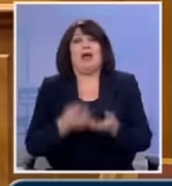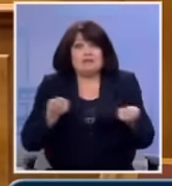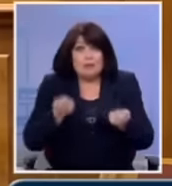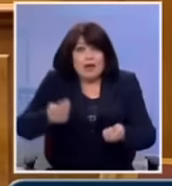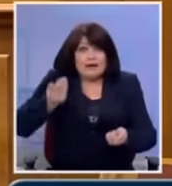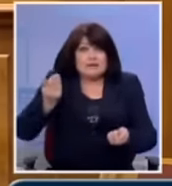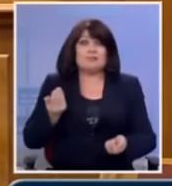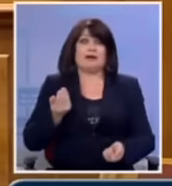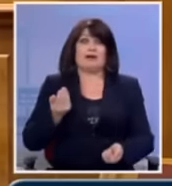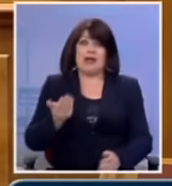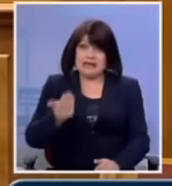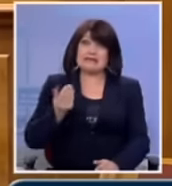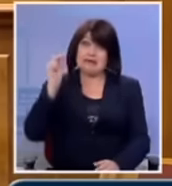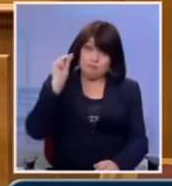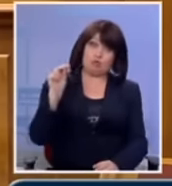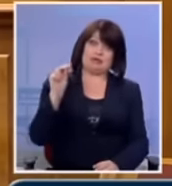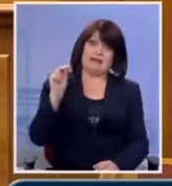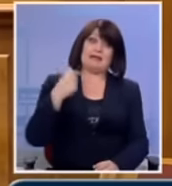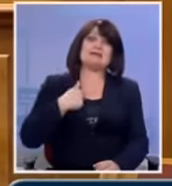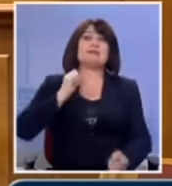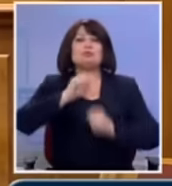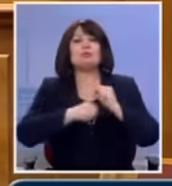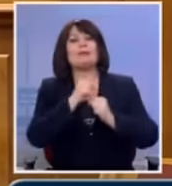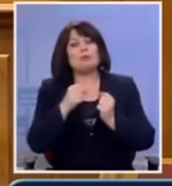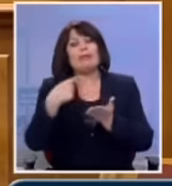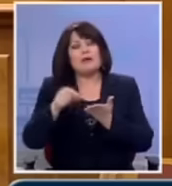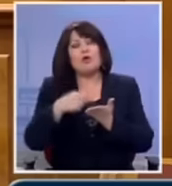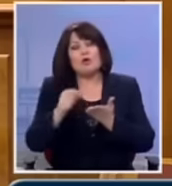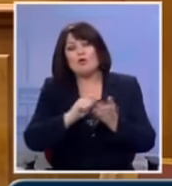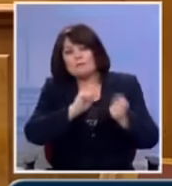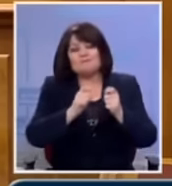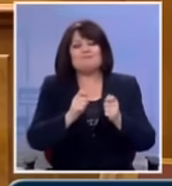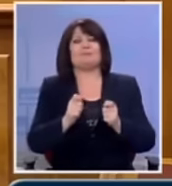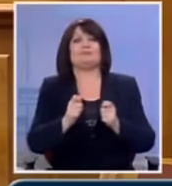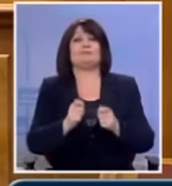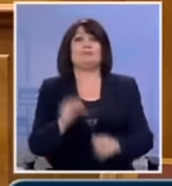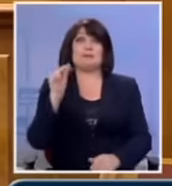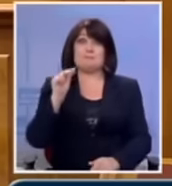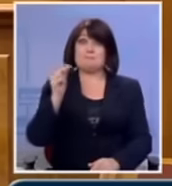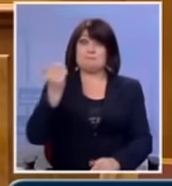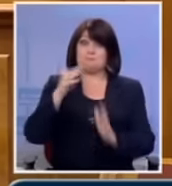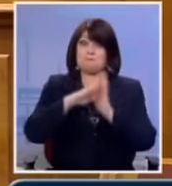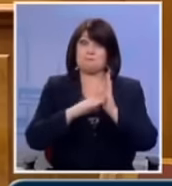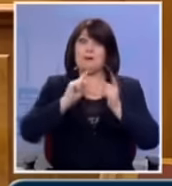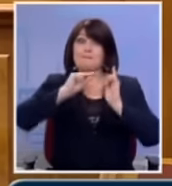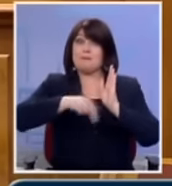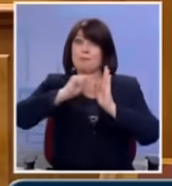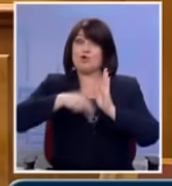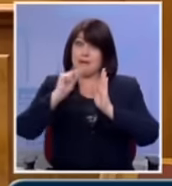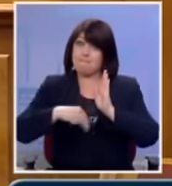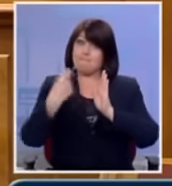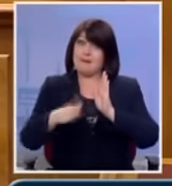Τις δικές σας δεσμεύσεις προσπαθούμε να κλείσουμε. Να κλείσουμε τις δεσμεύσεις σας από τα μνημόνια που